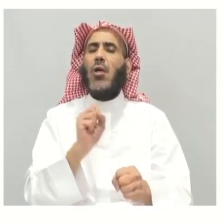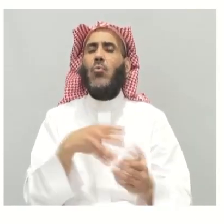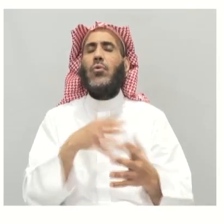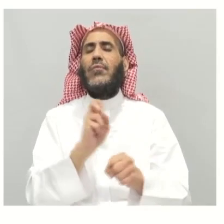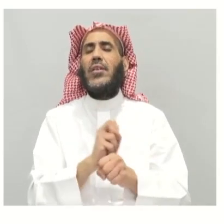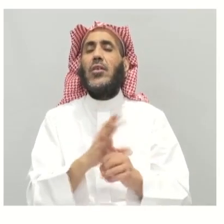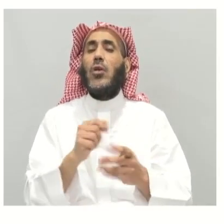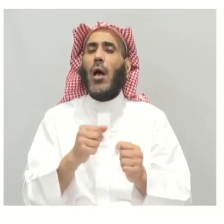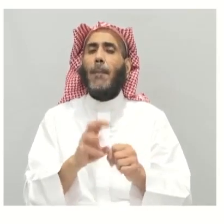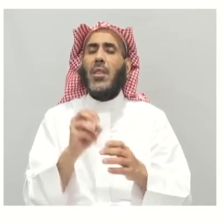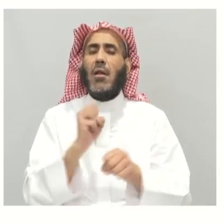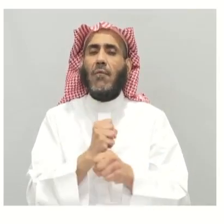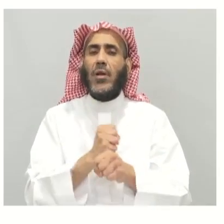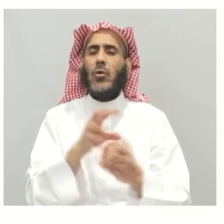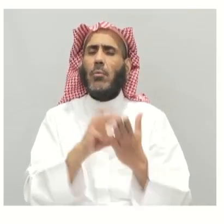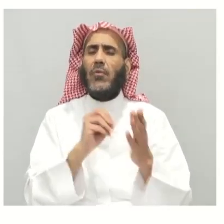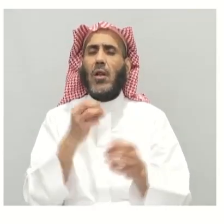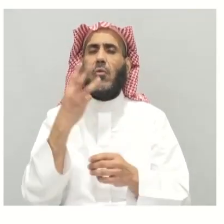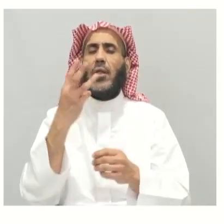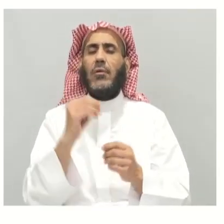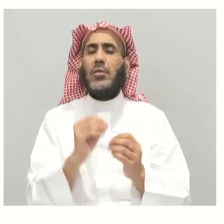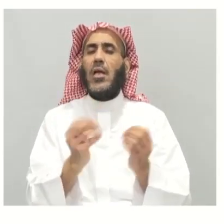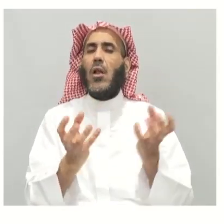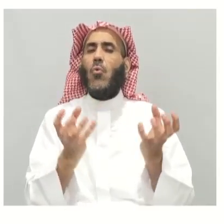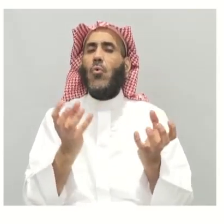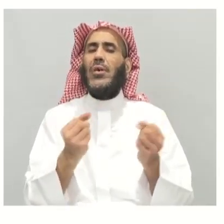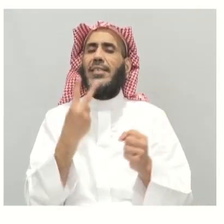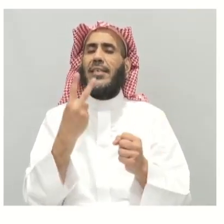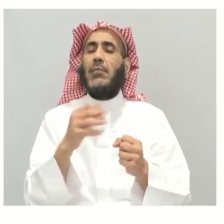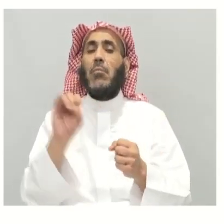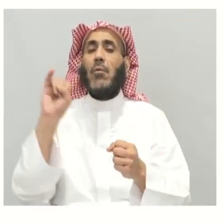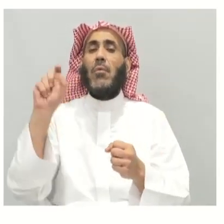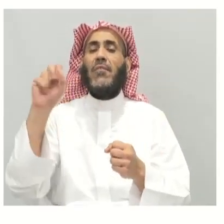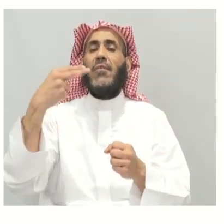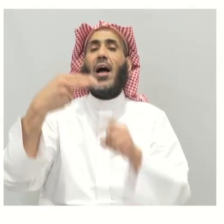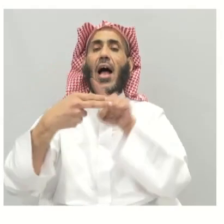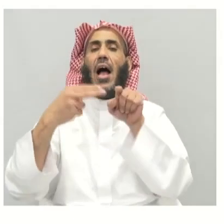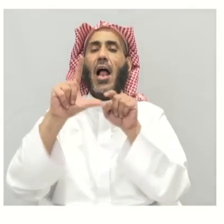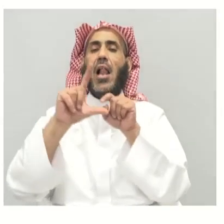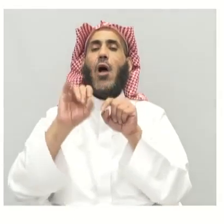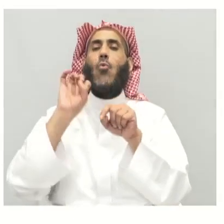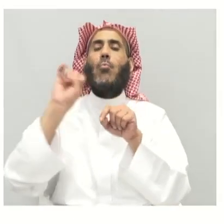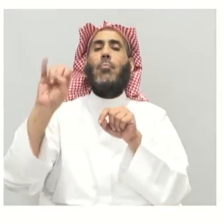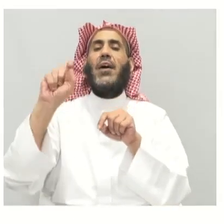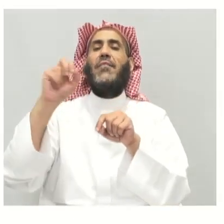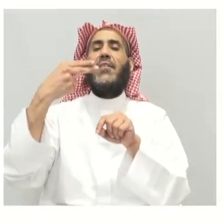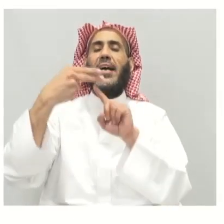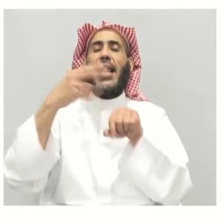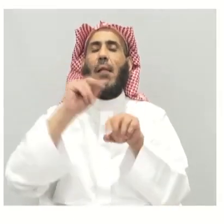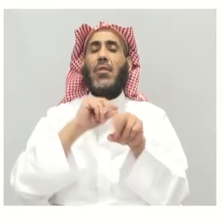من الفعل الثلاثي على، أحسنتم، على وزنين إما مفعل أو مفعل،